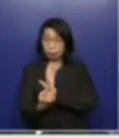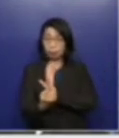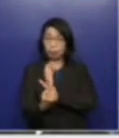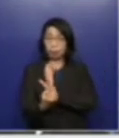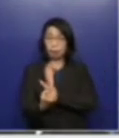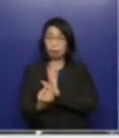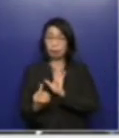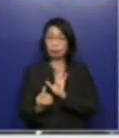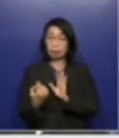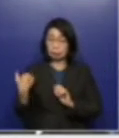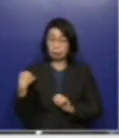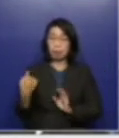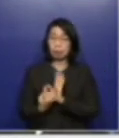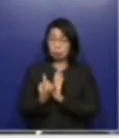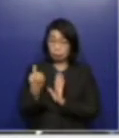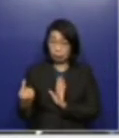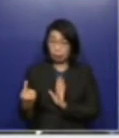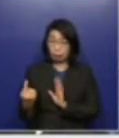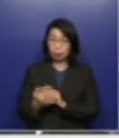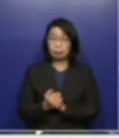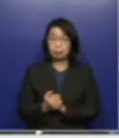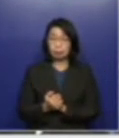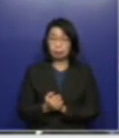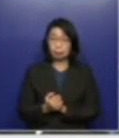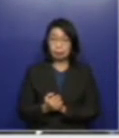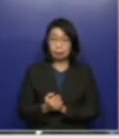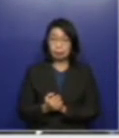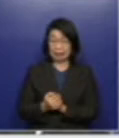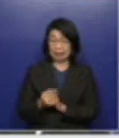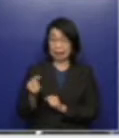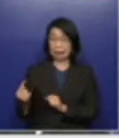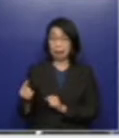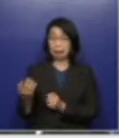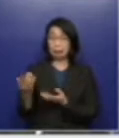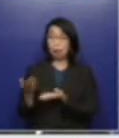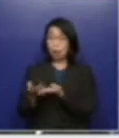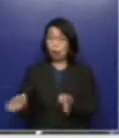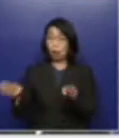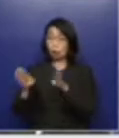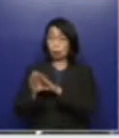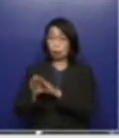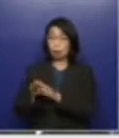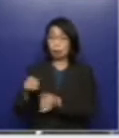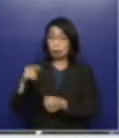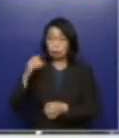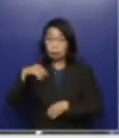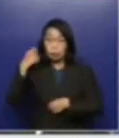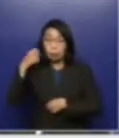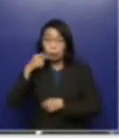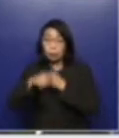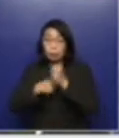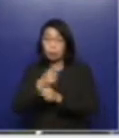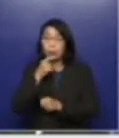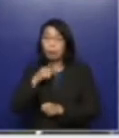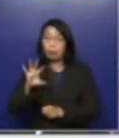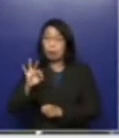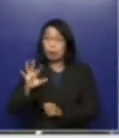กรณีน้องที่เป็นลูกสาวท่านบุตรทูตได้รับสิทธิพิเศษตามข้อนี้ครับดูข้อ5ครับท่านประธ